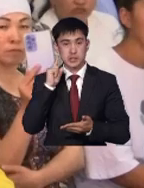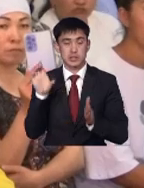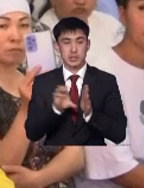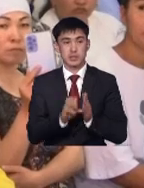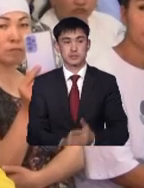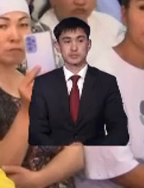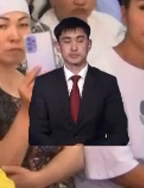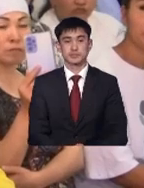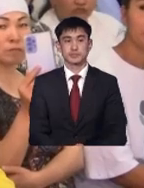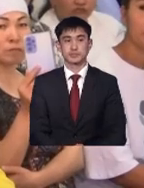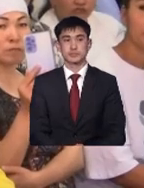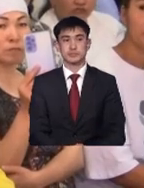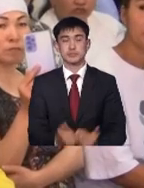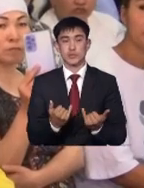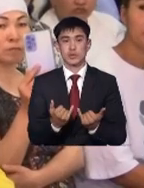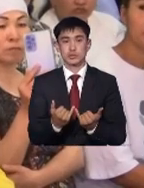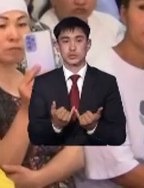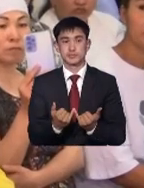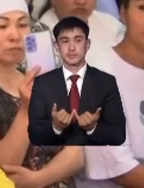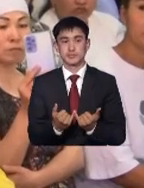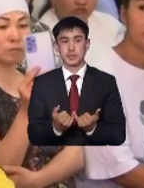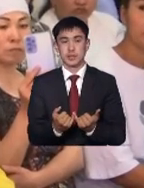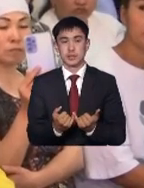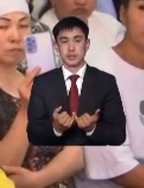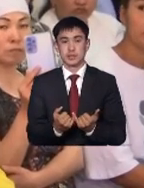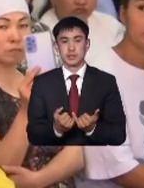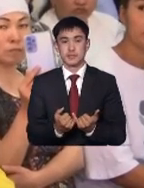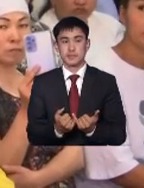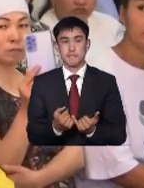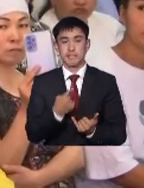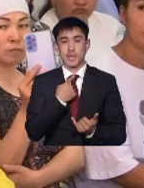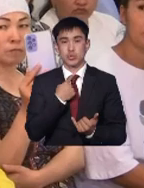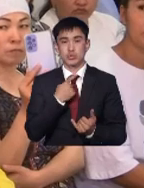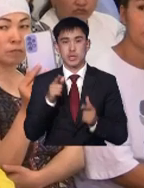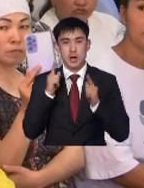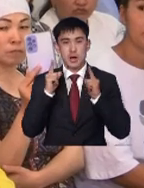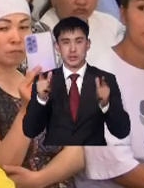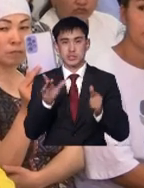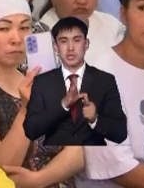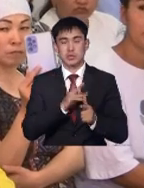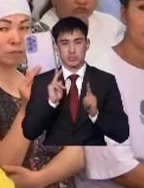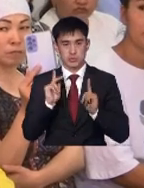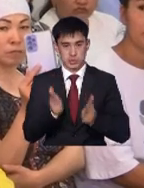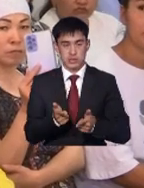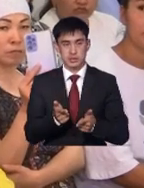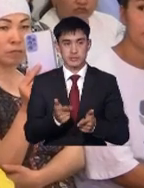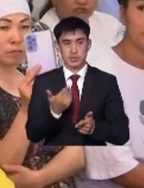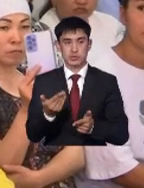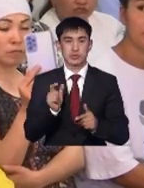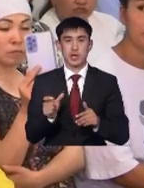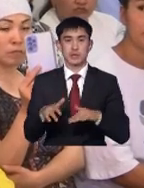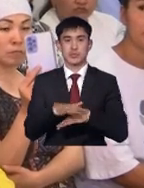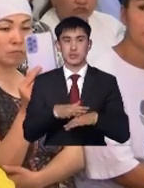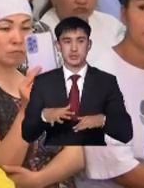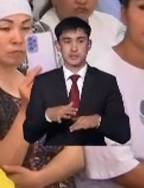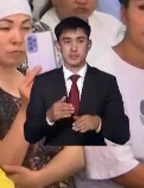жердегі адамдардың бұл сәтте қана дауысын қаттырып шыққан мойындайды тұр. Бірақ сол жердегі